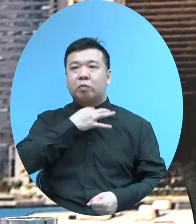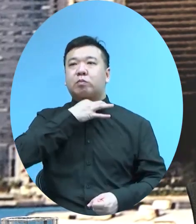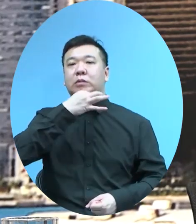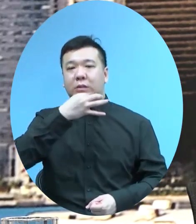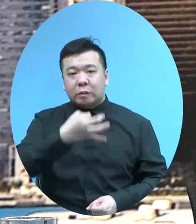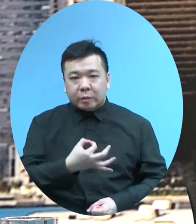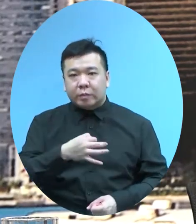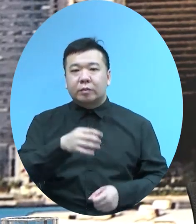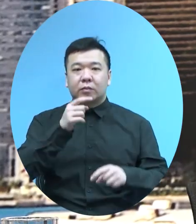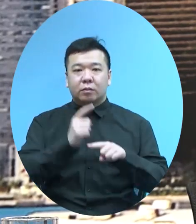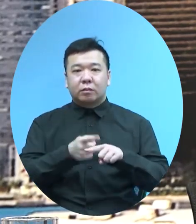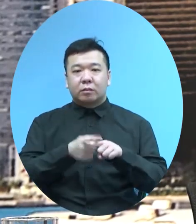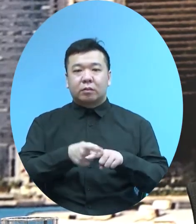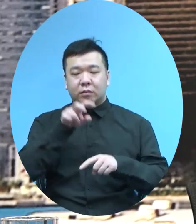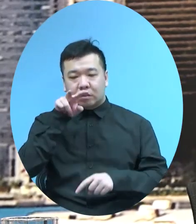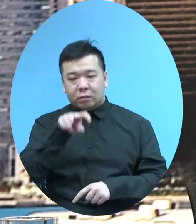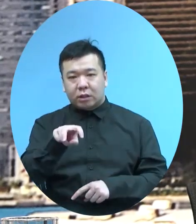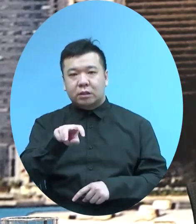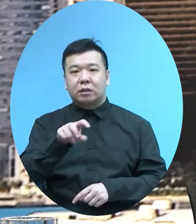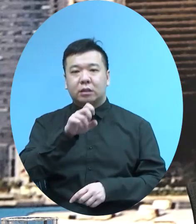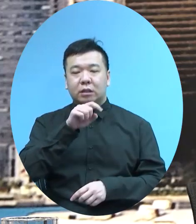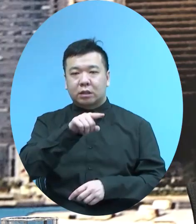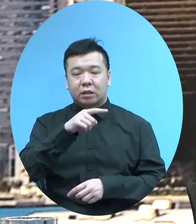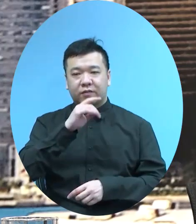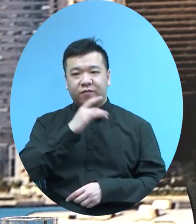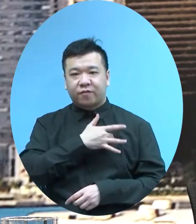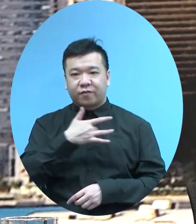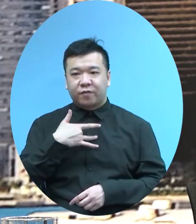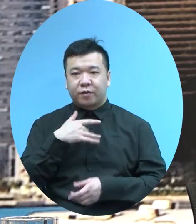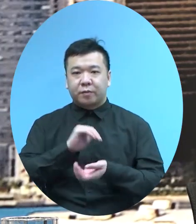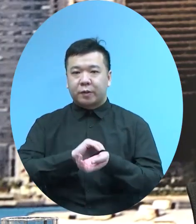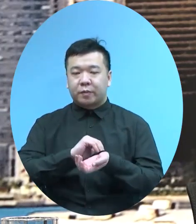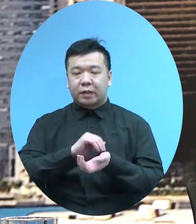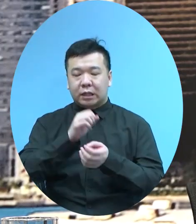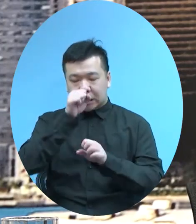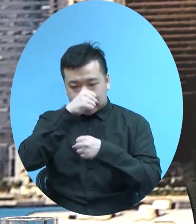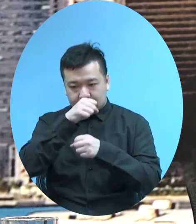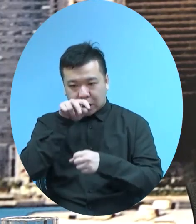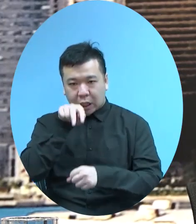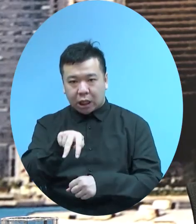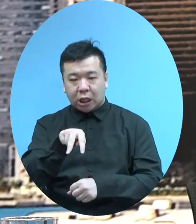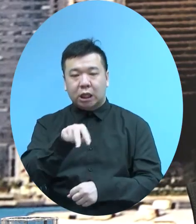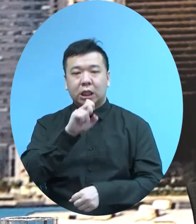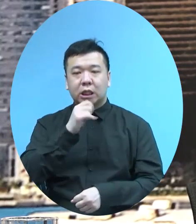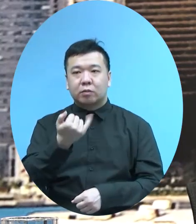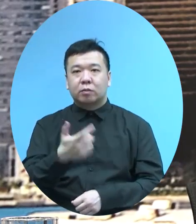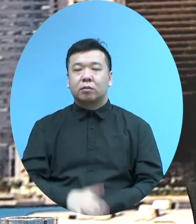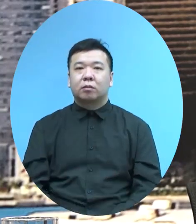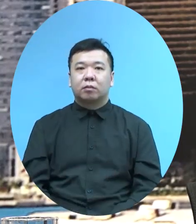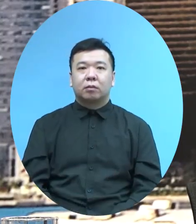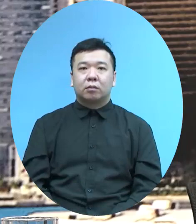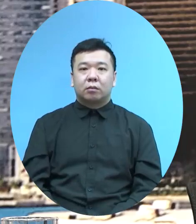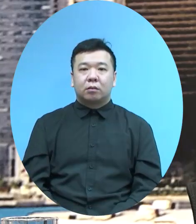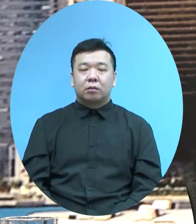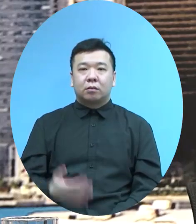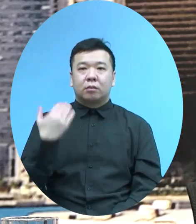下咧嗰個新型冠狀病毒咧嘅檢查，檢查嘅。咁喺